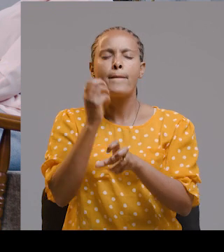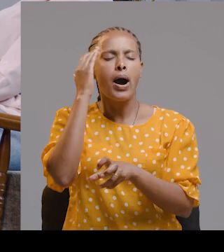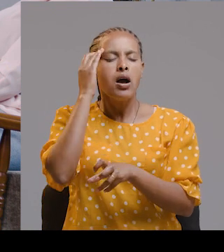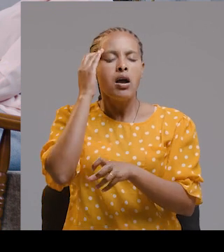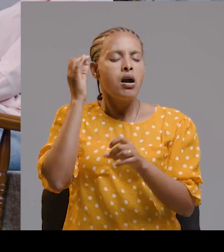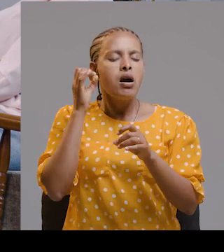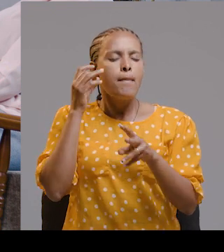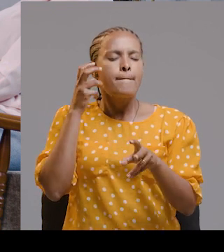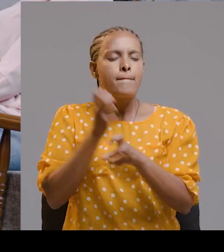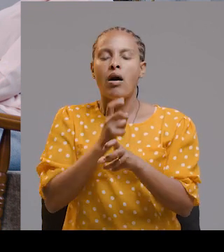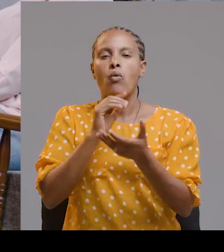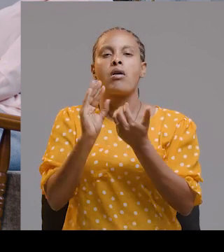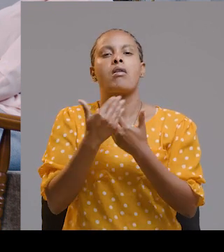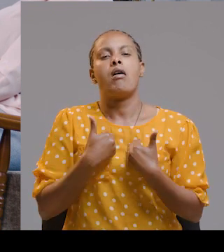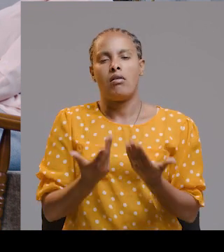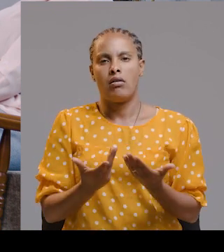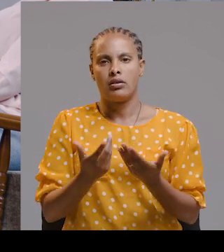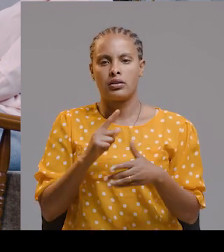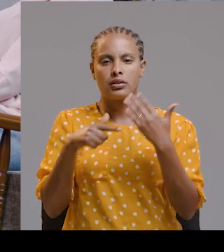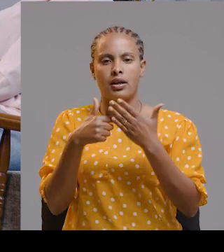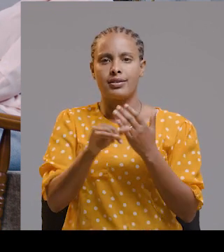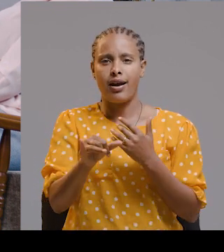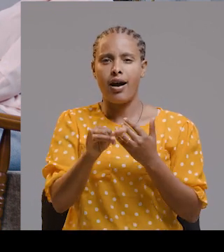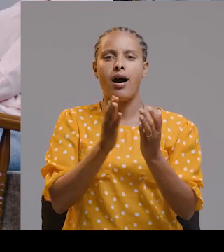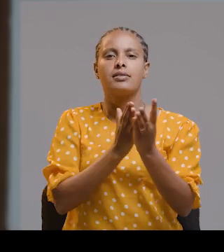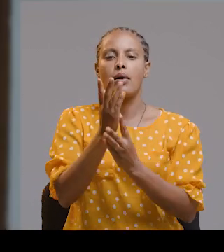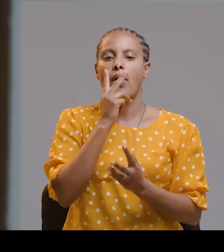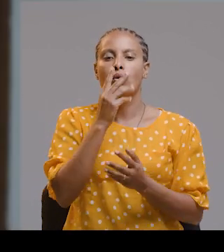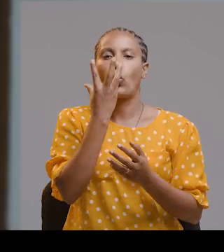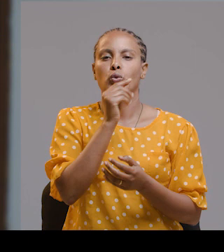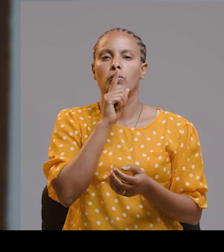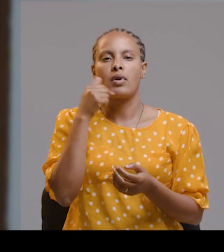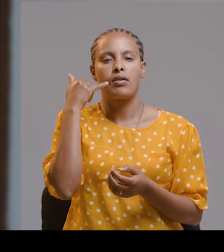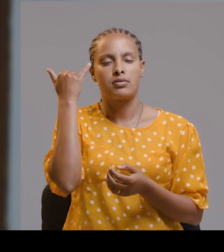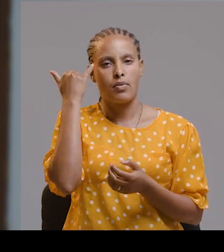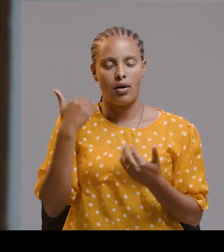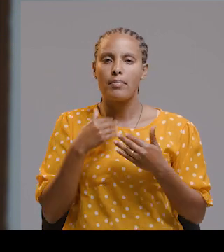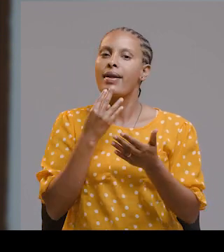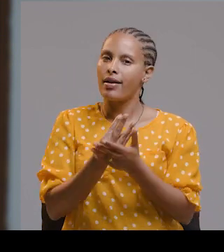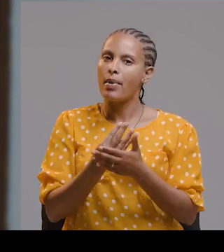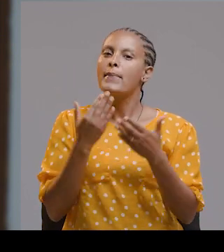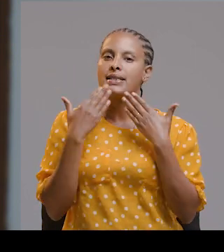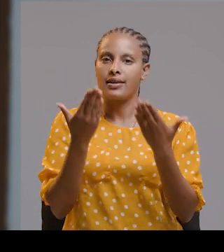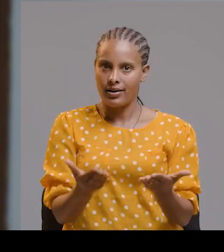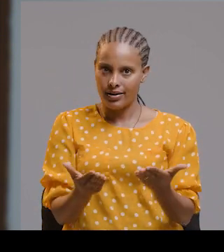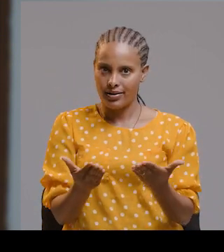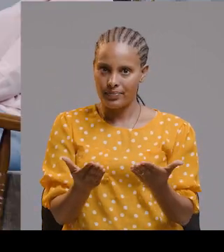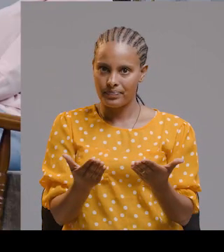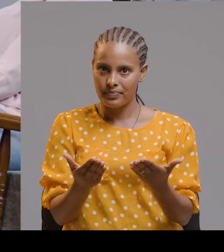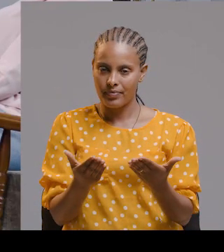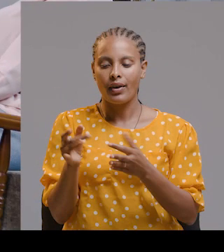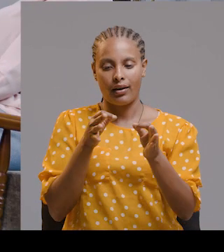ምልክቶች ሊኖሩን ይችላሉ ስለዚህ ከነዚህ አንጻር ማየቱ ጥሩ ነው ብያስባለሁ እካ አመሰግናለሁ ዶክተር ወደምባር